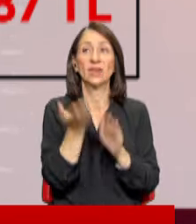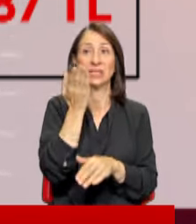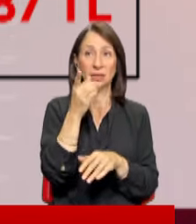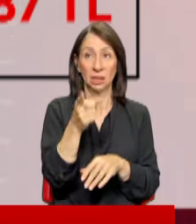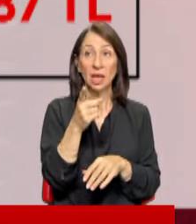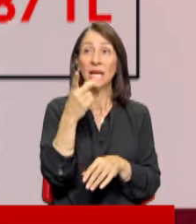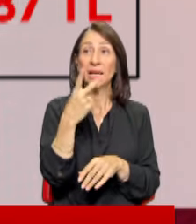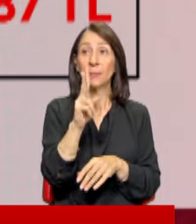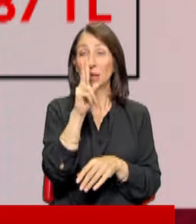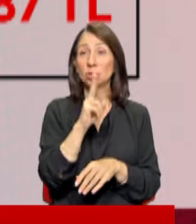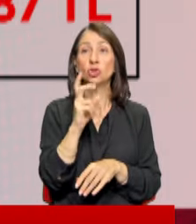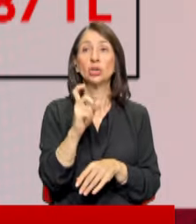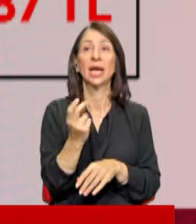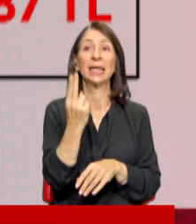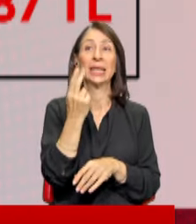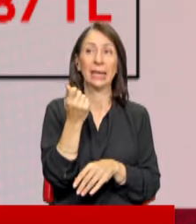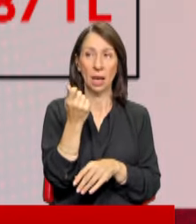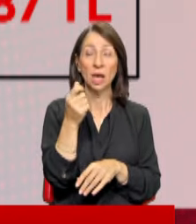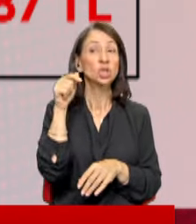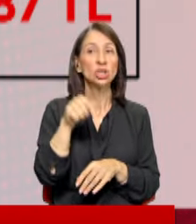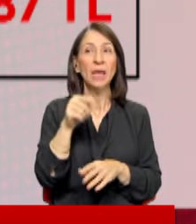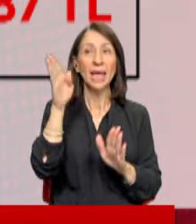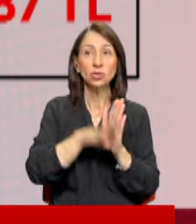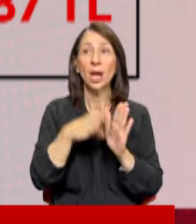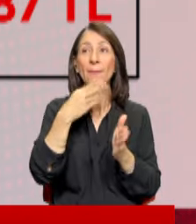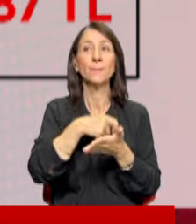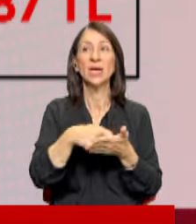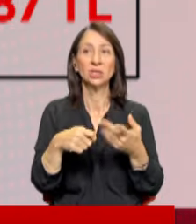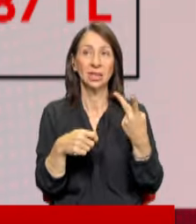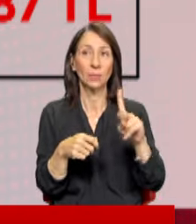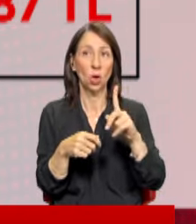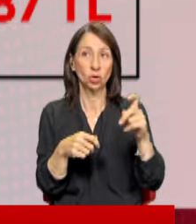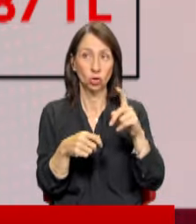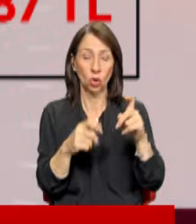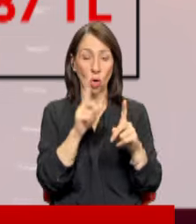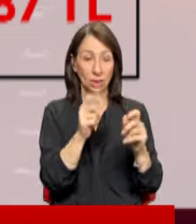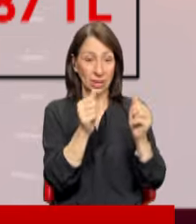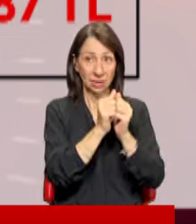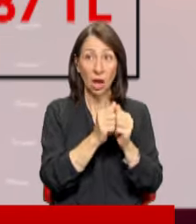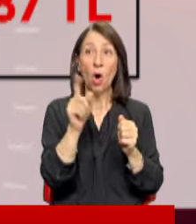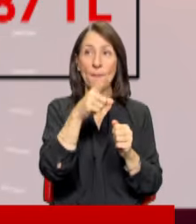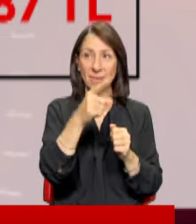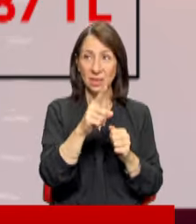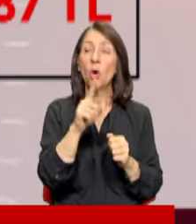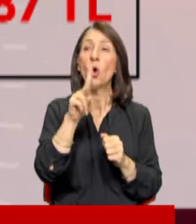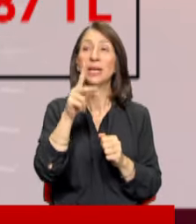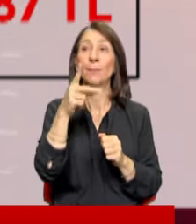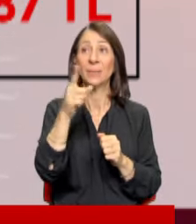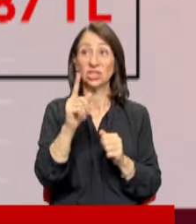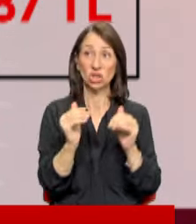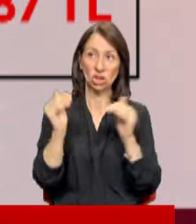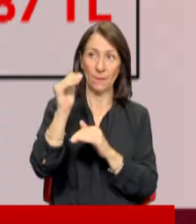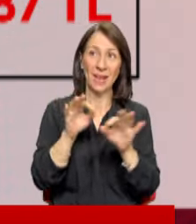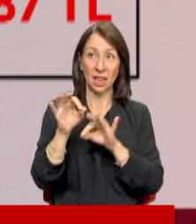fazlaydı 2297 liraydı Şimdi en düşük emekli aylığı 2019'un 10 katı kadar 10.000 L 12.000 liraya